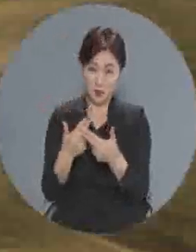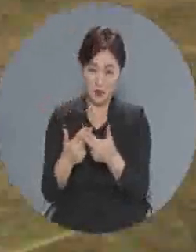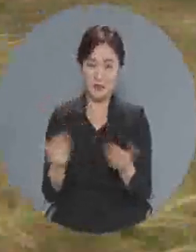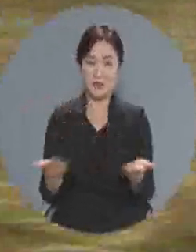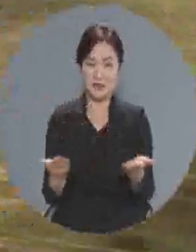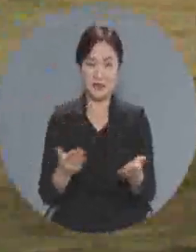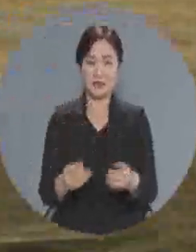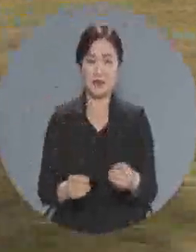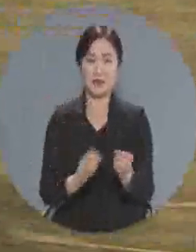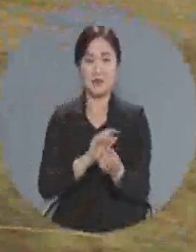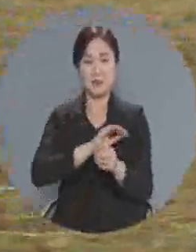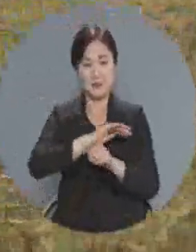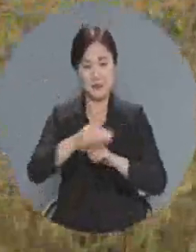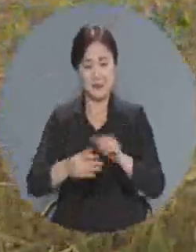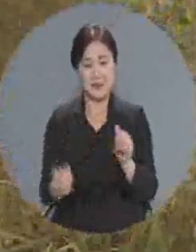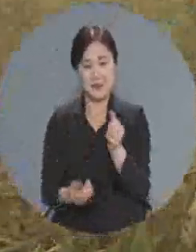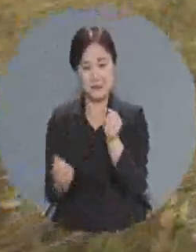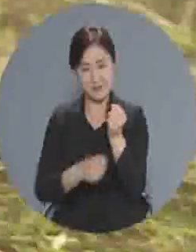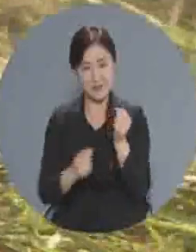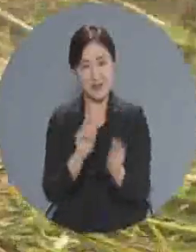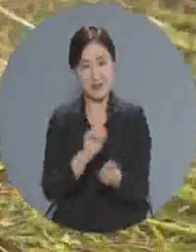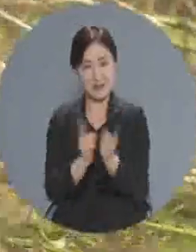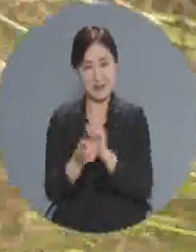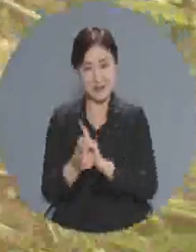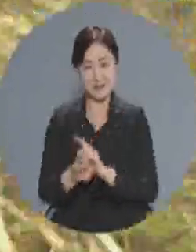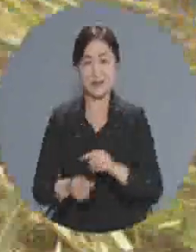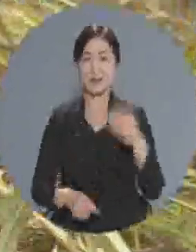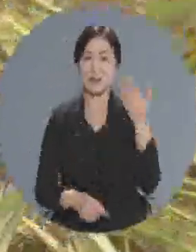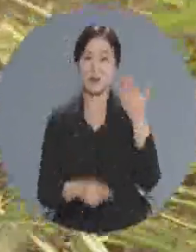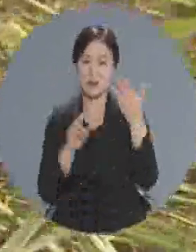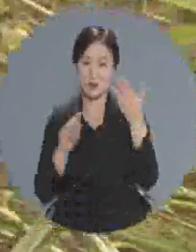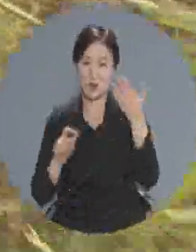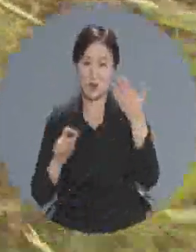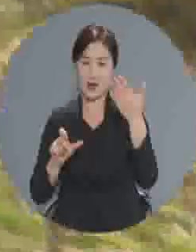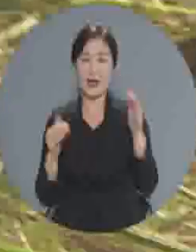15일 까지 이어질 것으로 보입니다 ndc 뉴티 면입니다